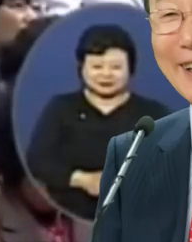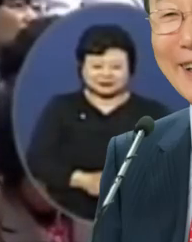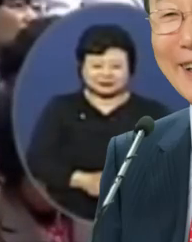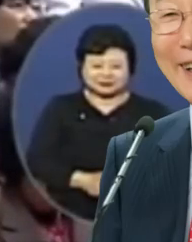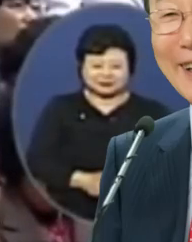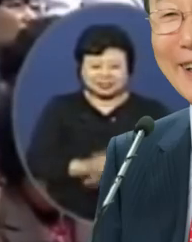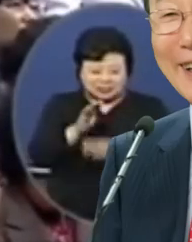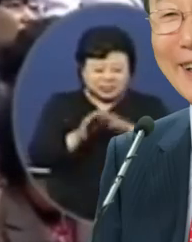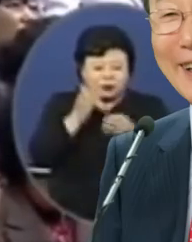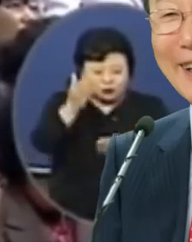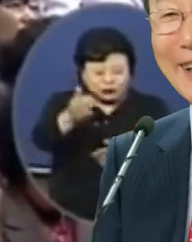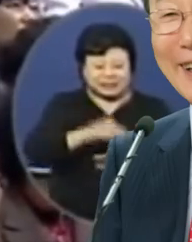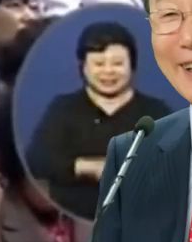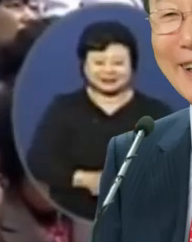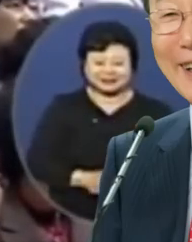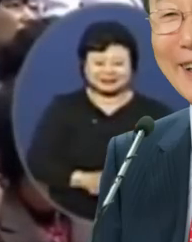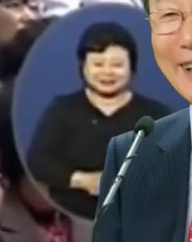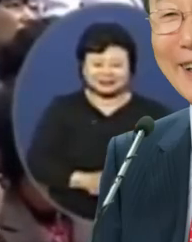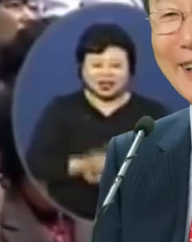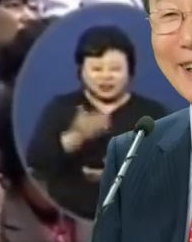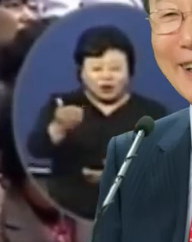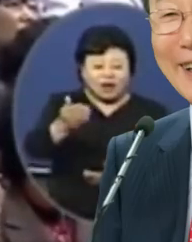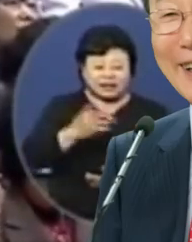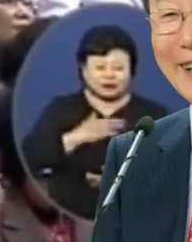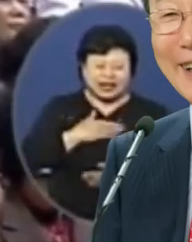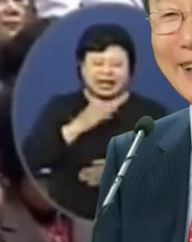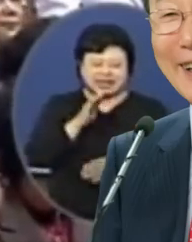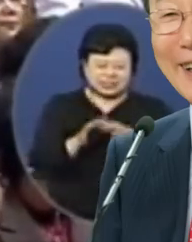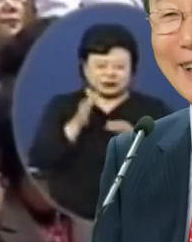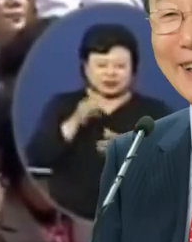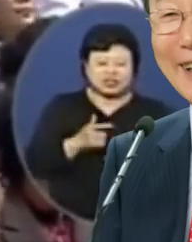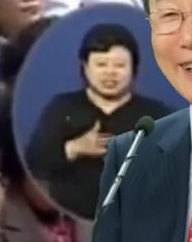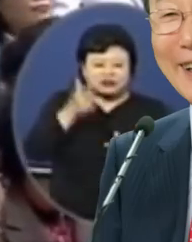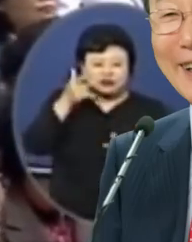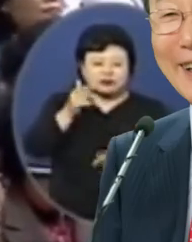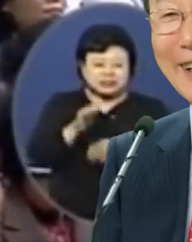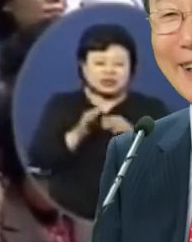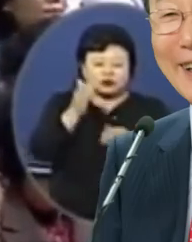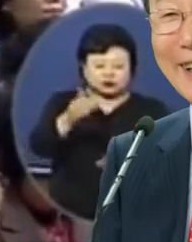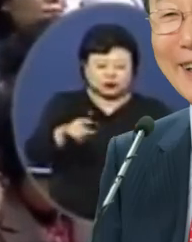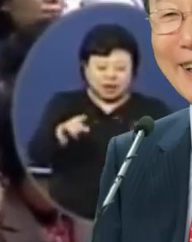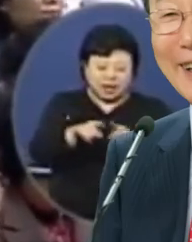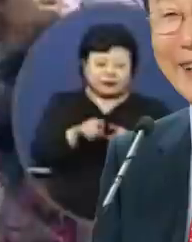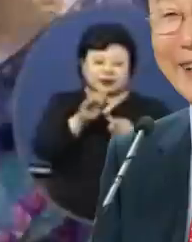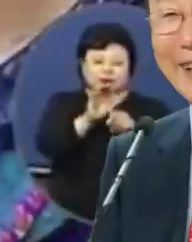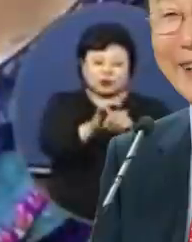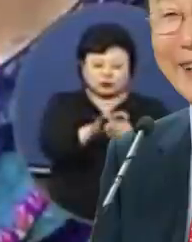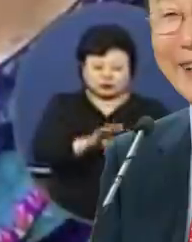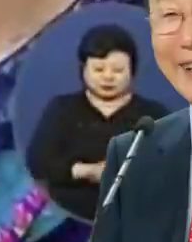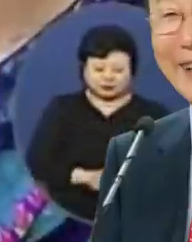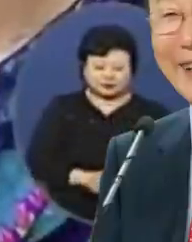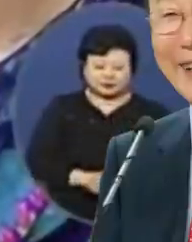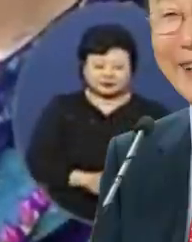네가 채워라. 아니지요. 내가 채우리라. 주님과 함께 살면은